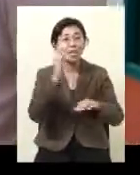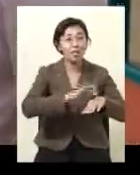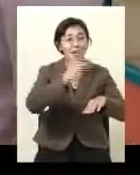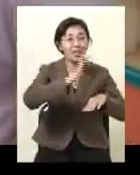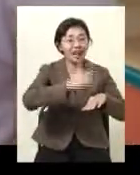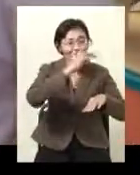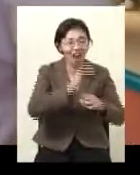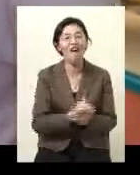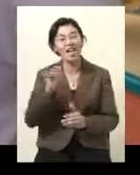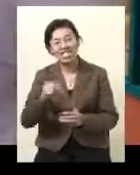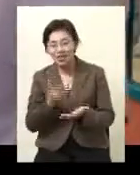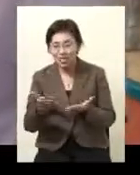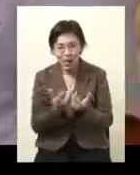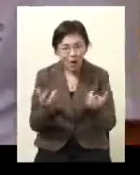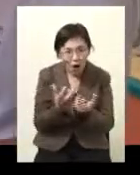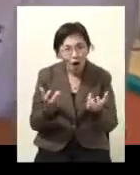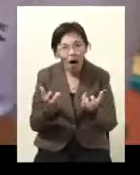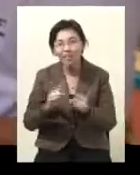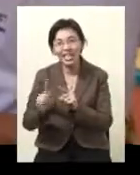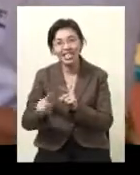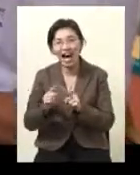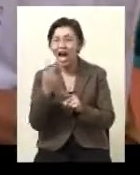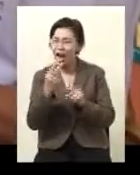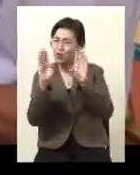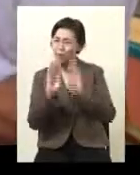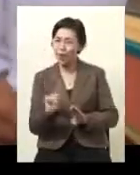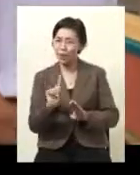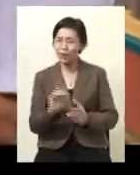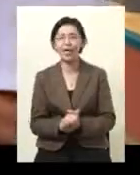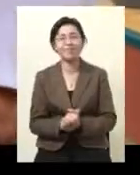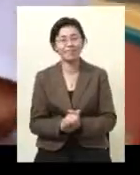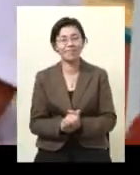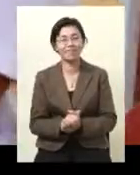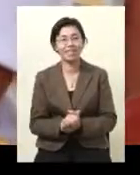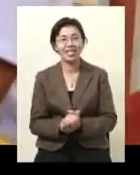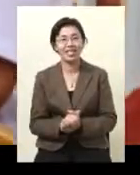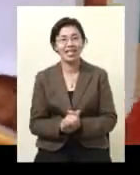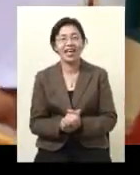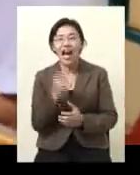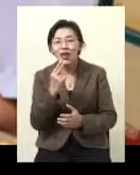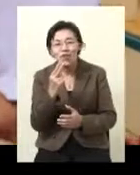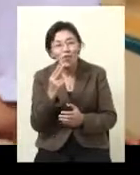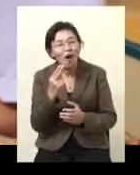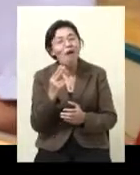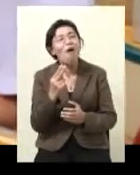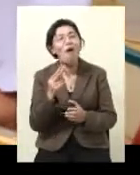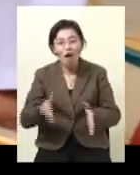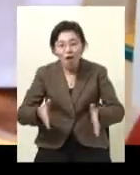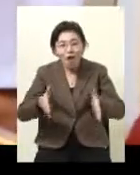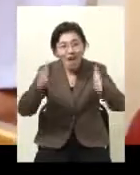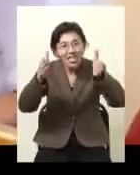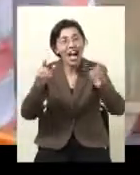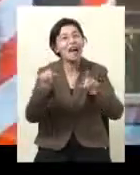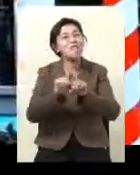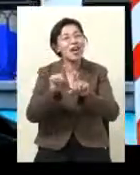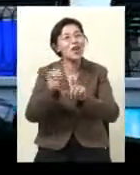ก็จะเป็นลักษณะแบบช้อปปิ้งเอาท์เล็ตแล้วก็สร้างธีมขึ้นมาลักษณะเป็นแนวยุโรปอิ